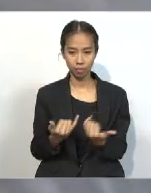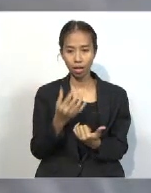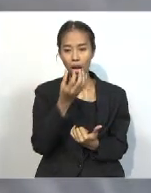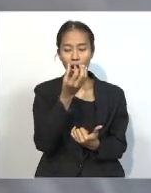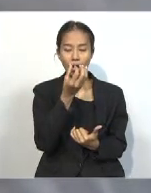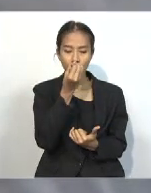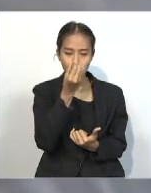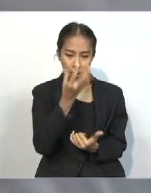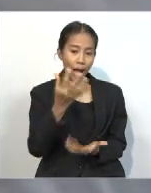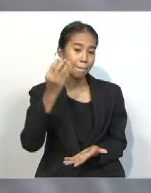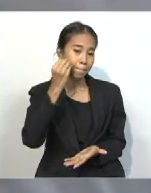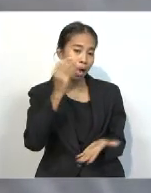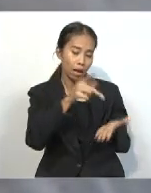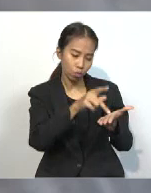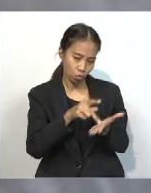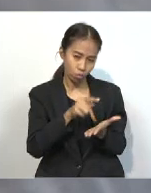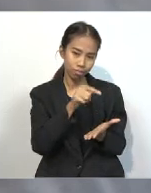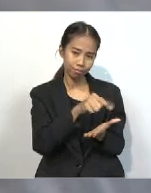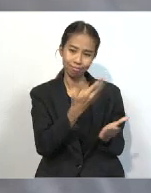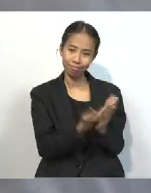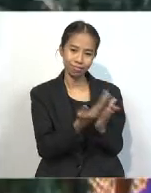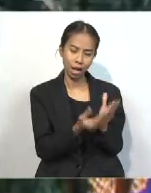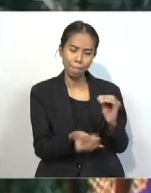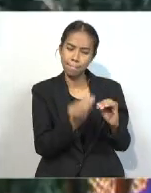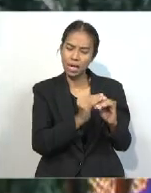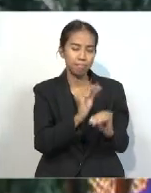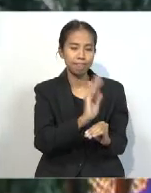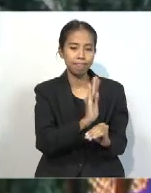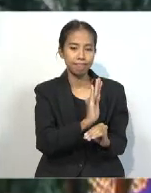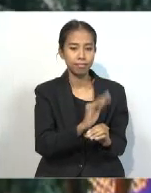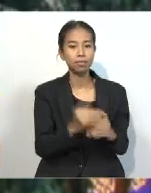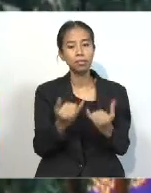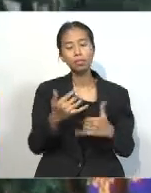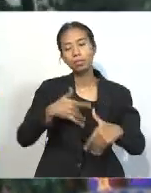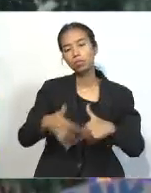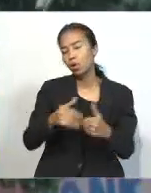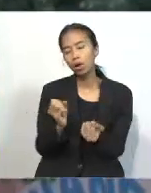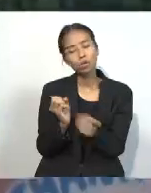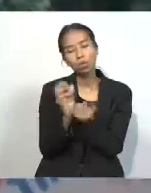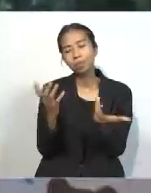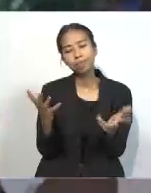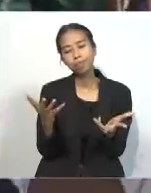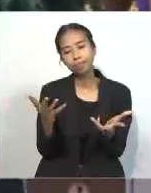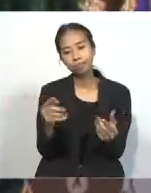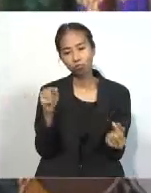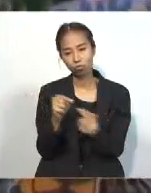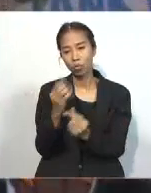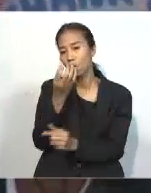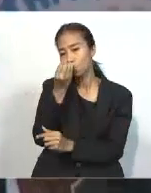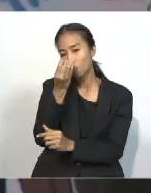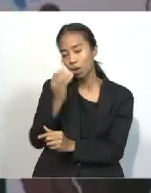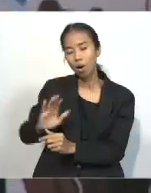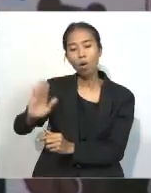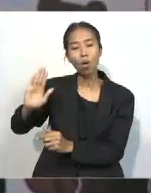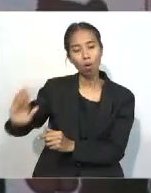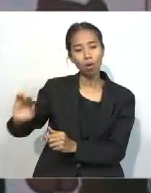เบี้ยเงินกู้บ้านกับสินเชื่อส่วนบุคคลจึงไม่มีการปรับขึ้นประชาชนก็ไม่ได้รับผลกระทบจากการปรับขึ้นอัตราดอก